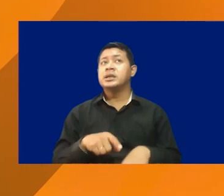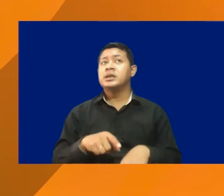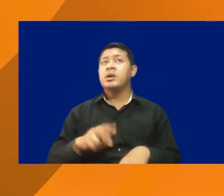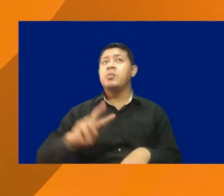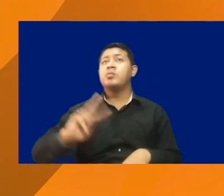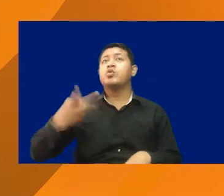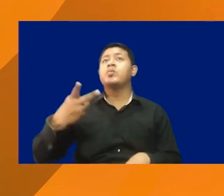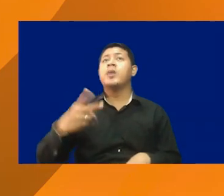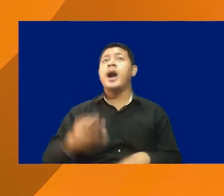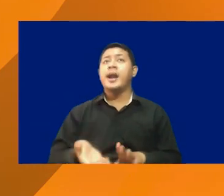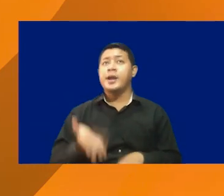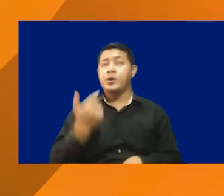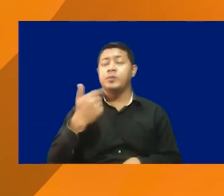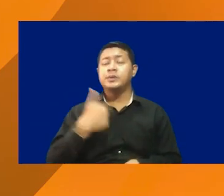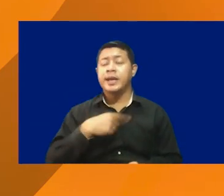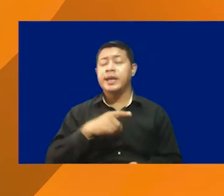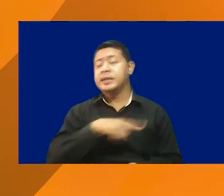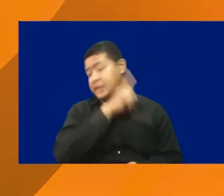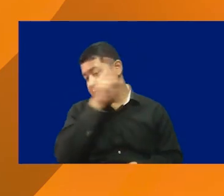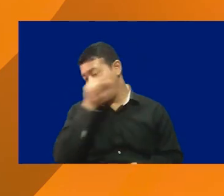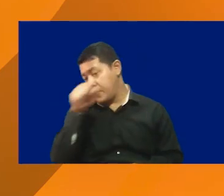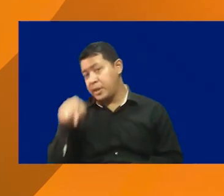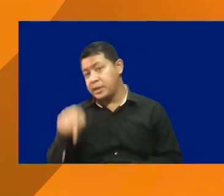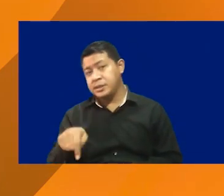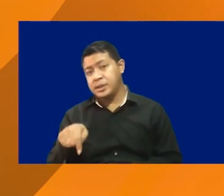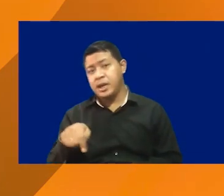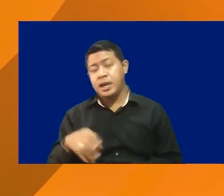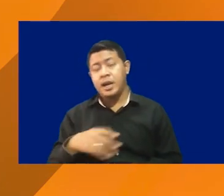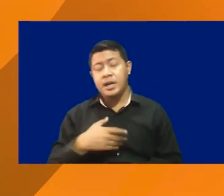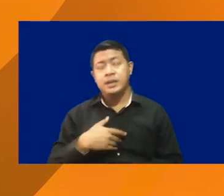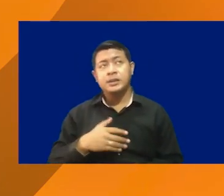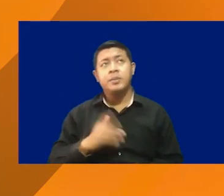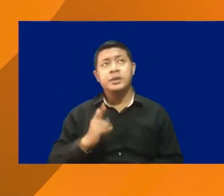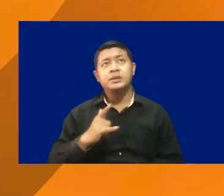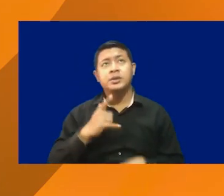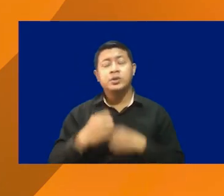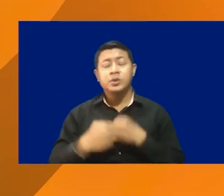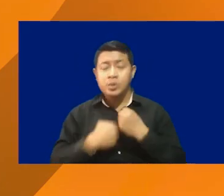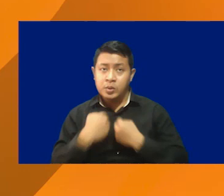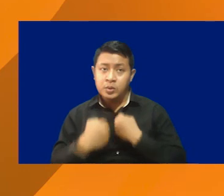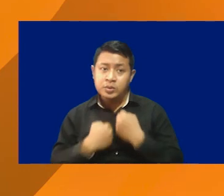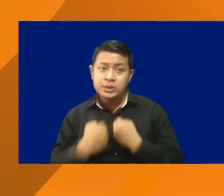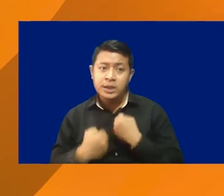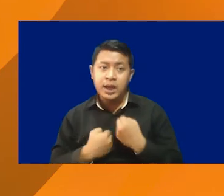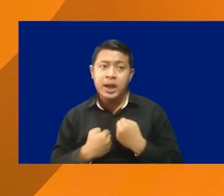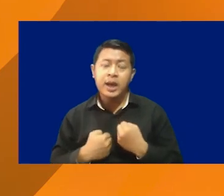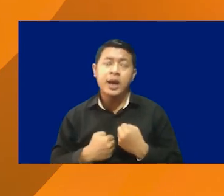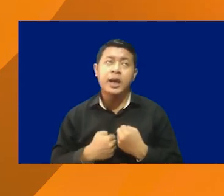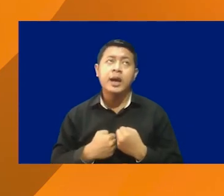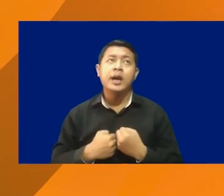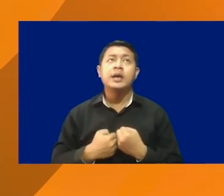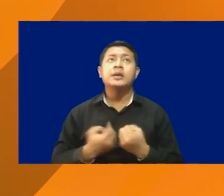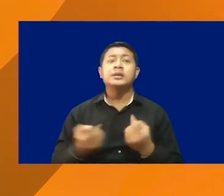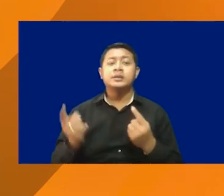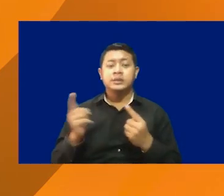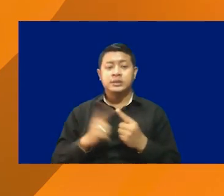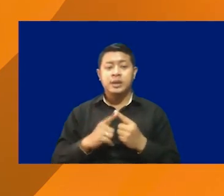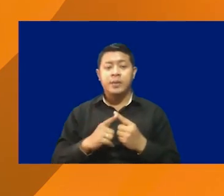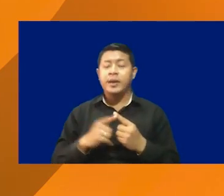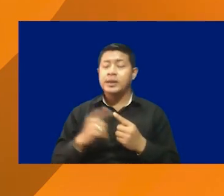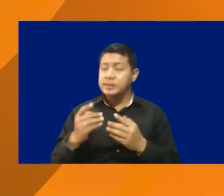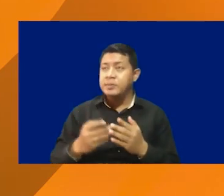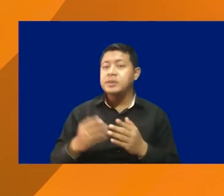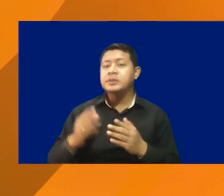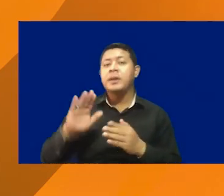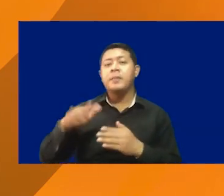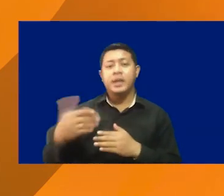titik balik perjalanan kehidupan rohani saya sampai saat ini, Dan saya masih terus berproses